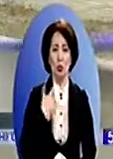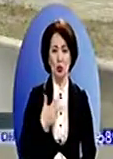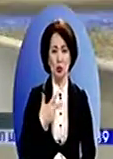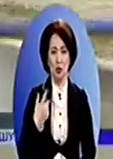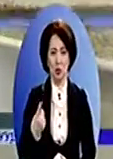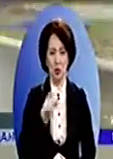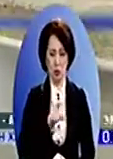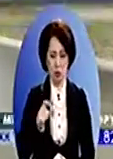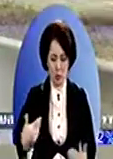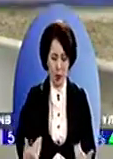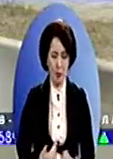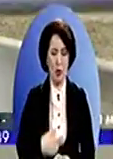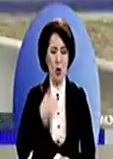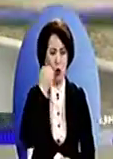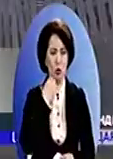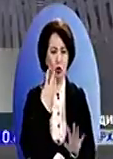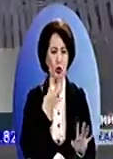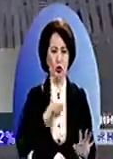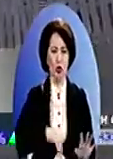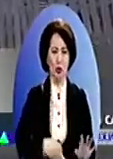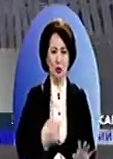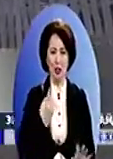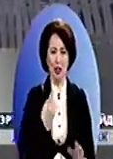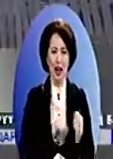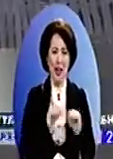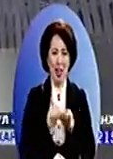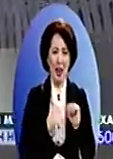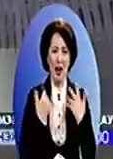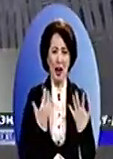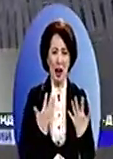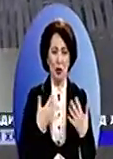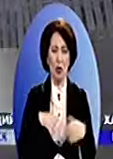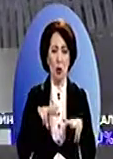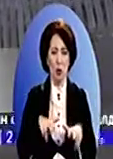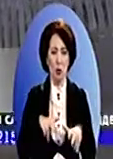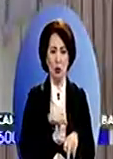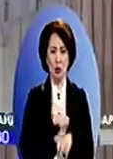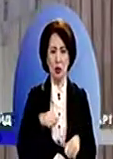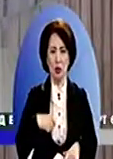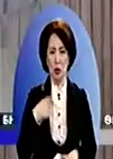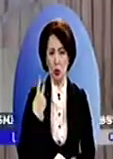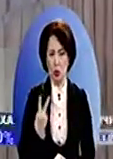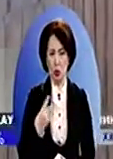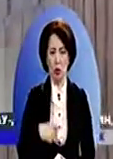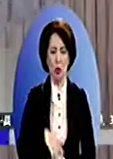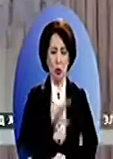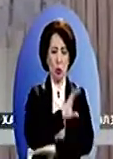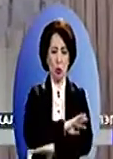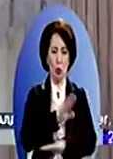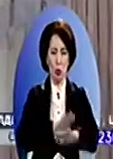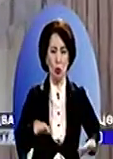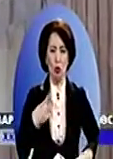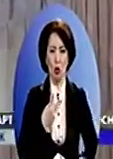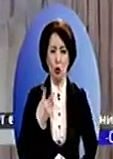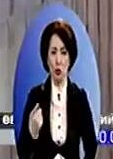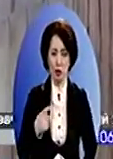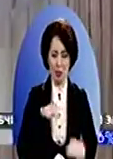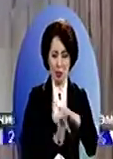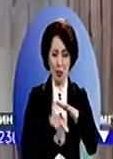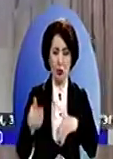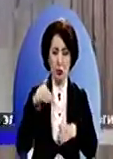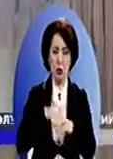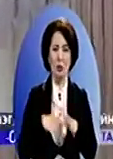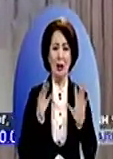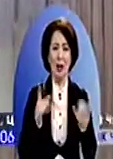дотор өндөр настай 9, жирэмсэн 1, нерай хүүхэд 10, хөгжлийн бэрхшээлтэй иргэн 2, сургуулийн сурагч 21, цэцэрлэгт